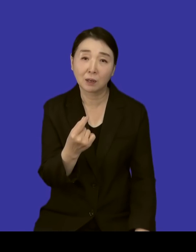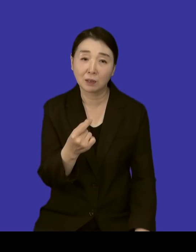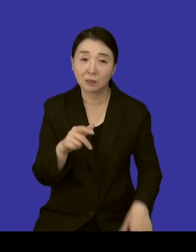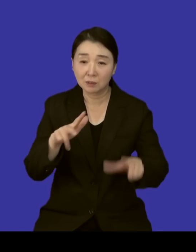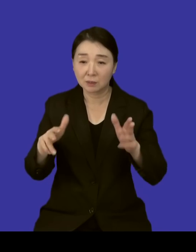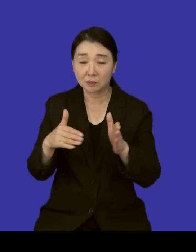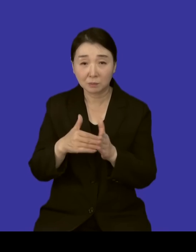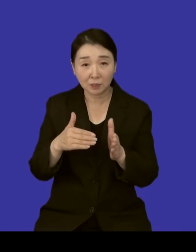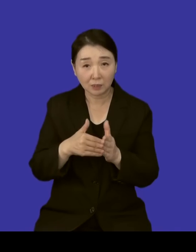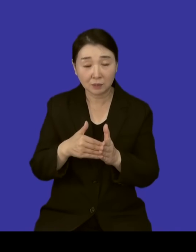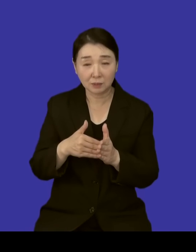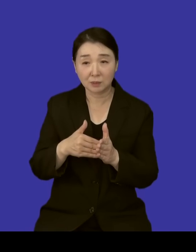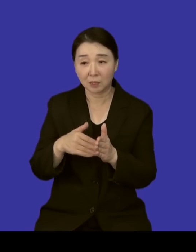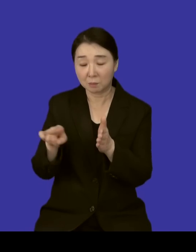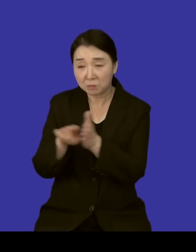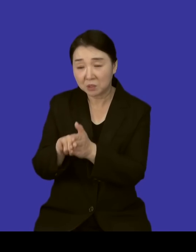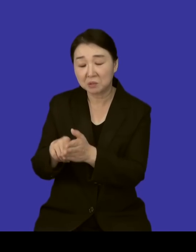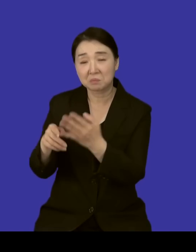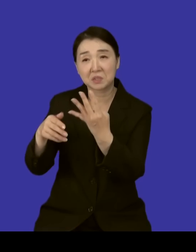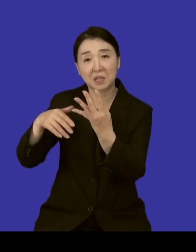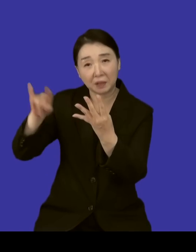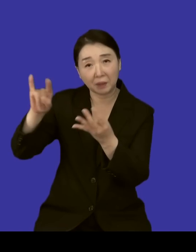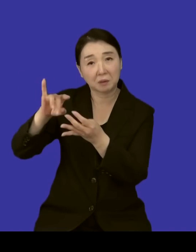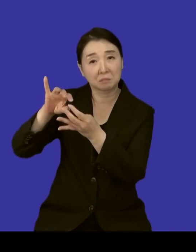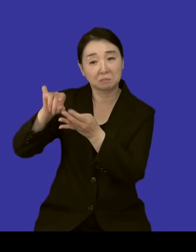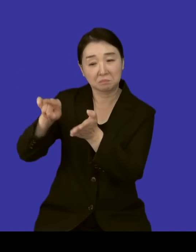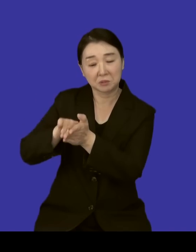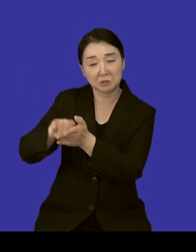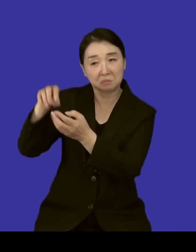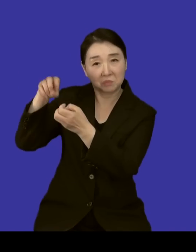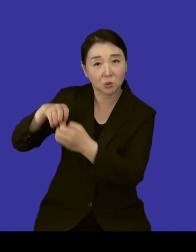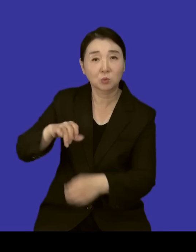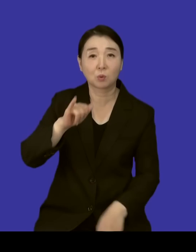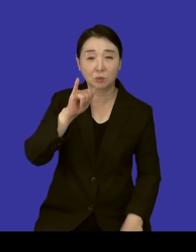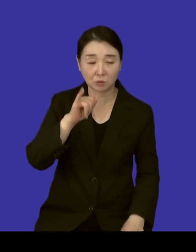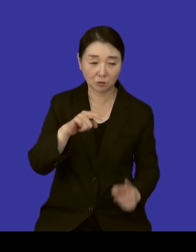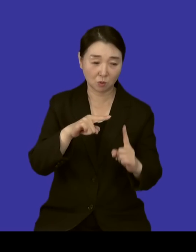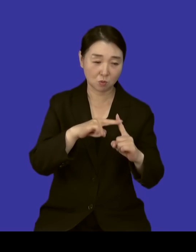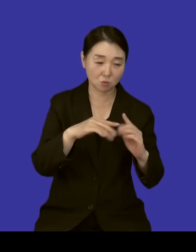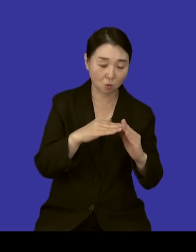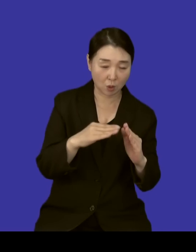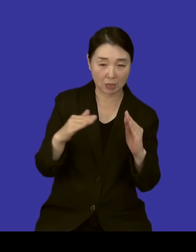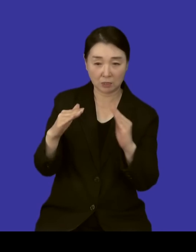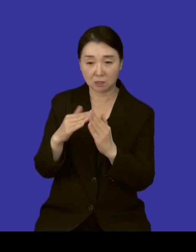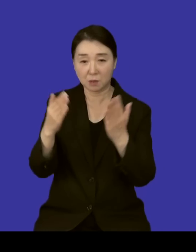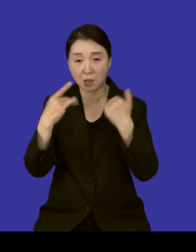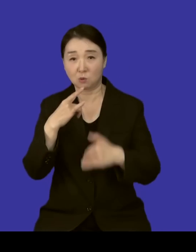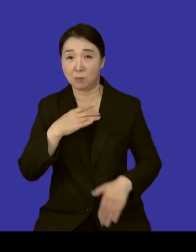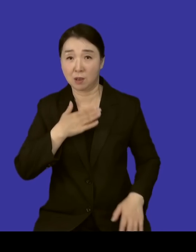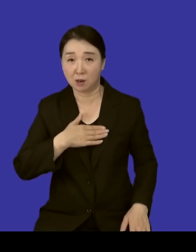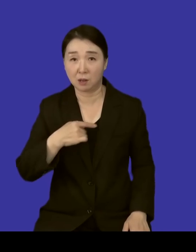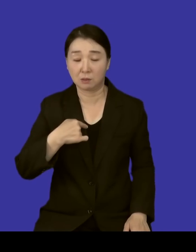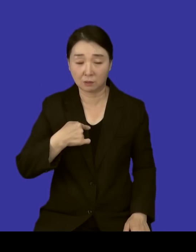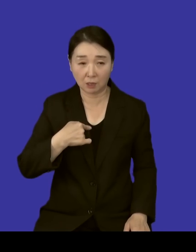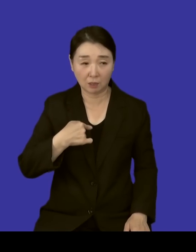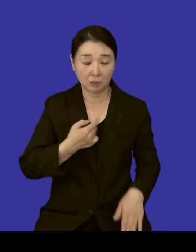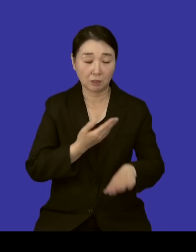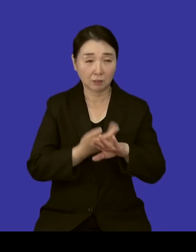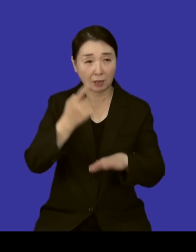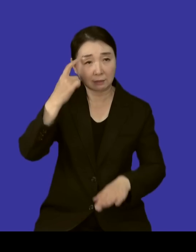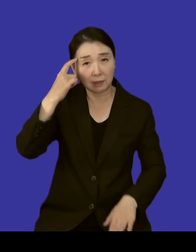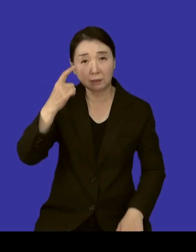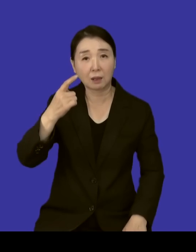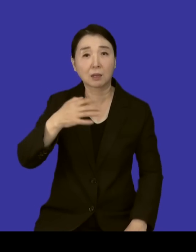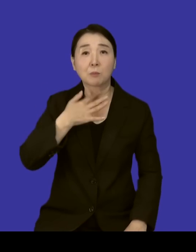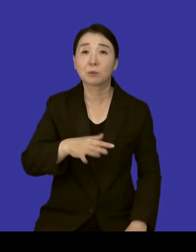지금까지 4대째 모태 신앙이고 교회 집 학교밖에 모르고 딴 생각을 해본 적이 없는데 거기서 조금